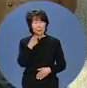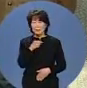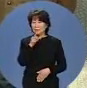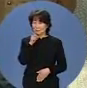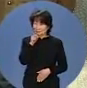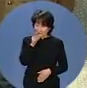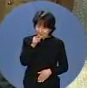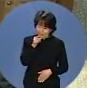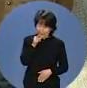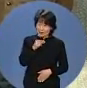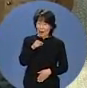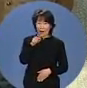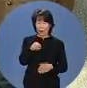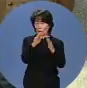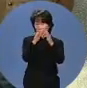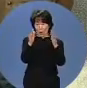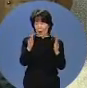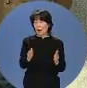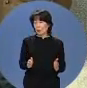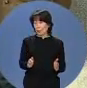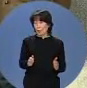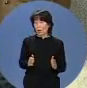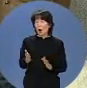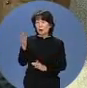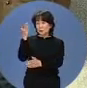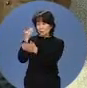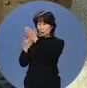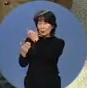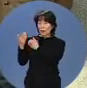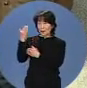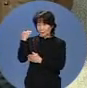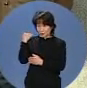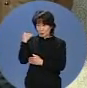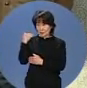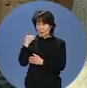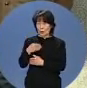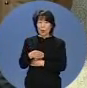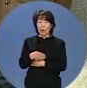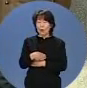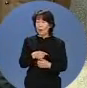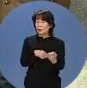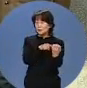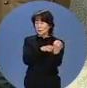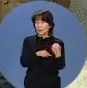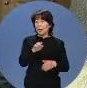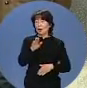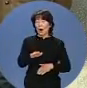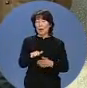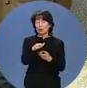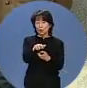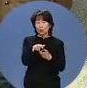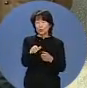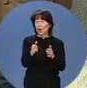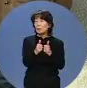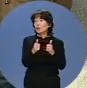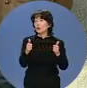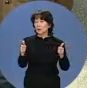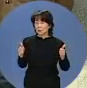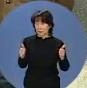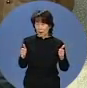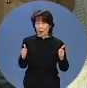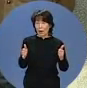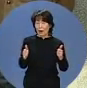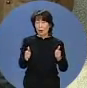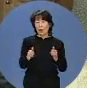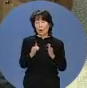か。このお墓もね、14世紀に入るとね、この近くの有力な農民